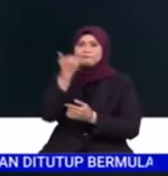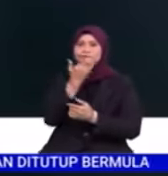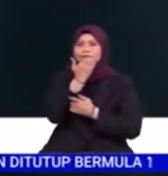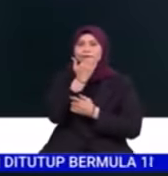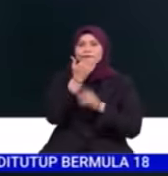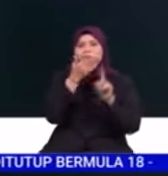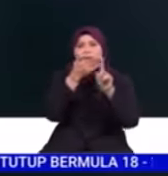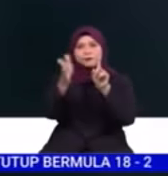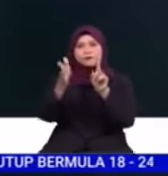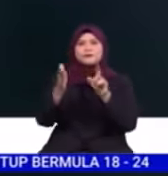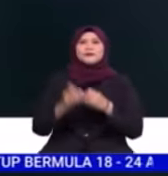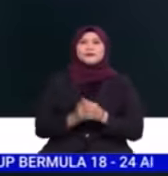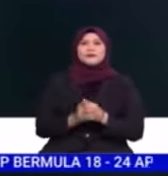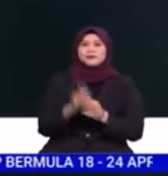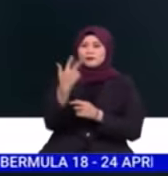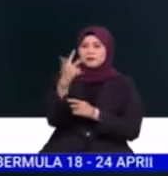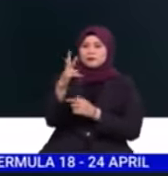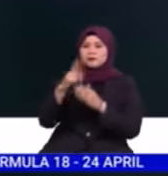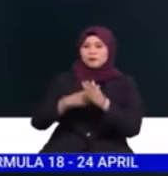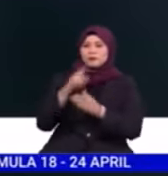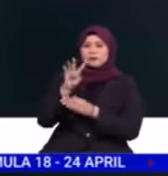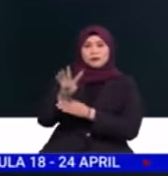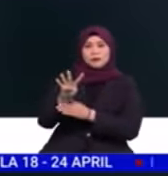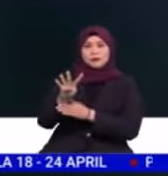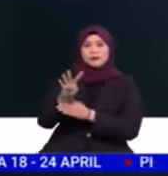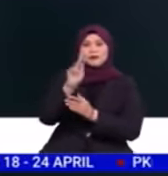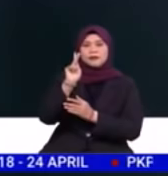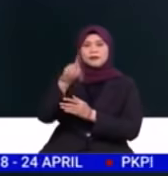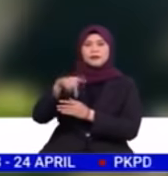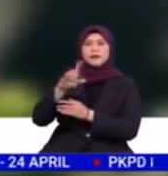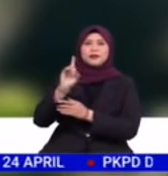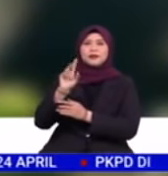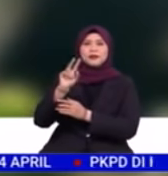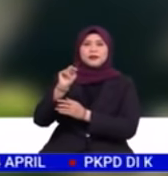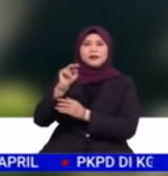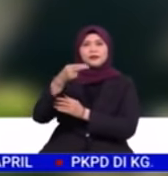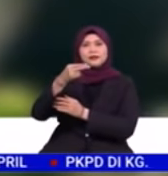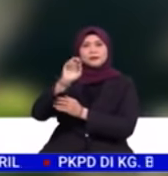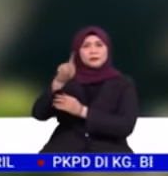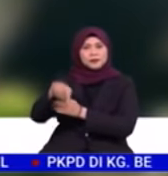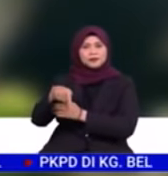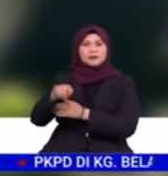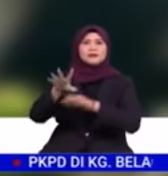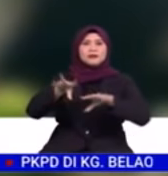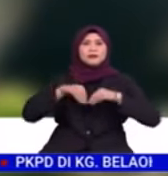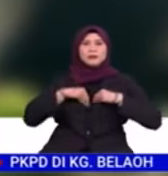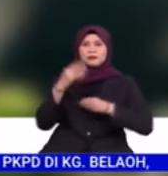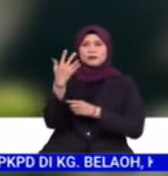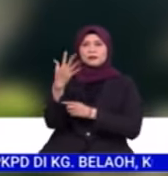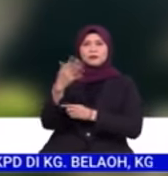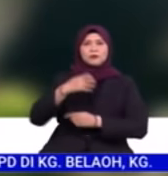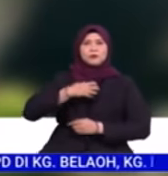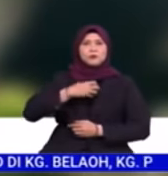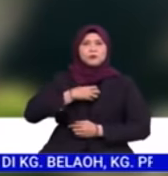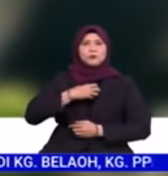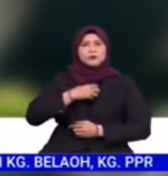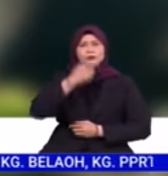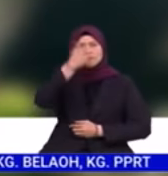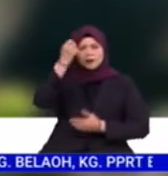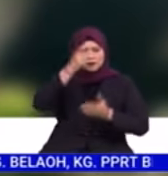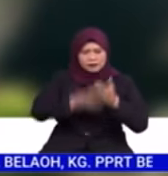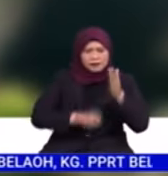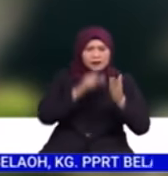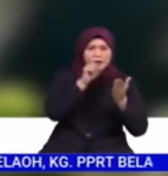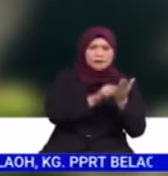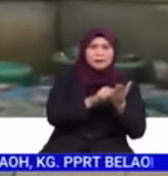kesalahan sejak 13april kepedean CCP menerima 15h Juan masing-masing berkaitan harga